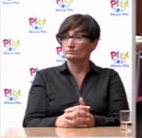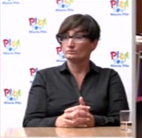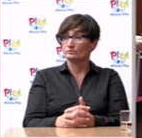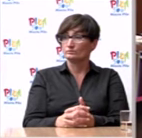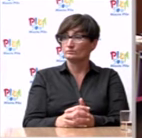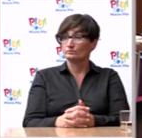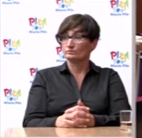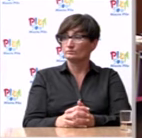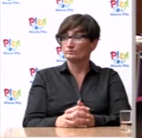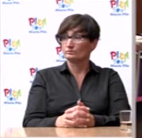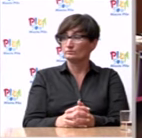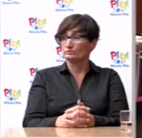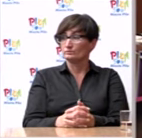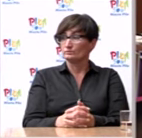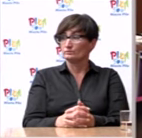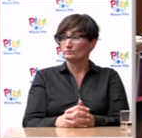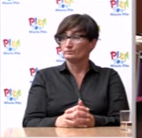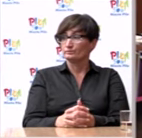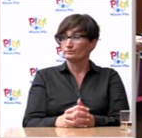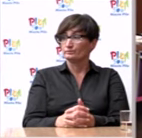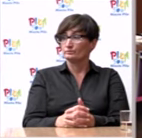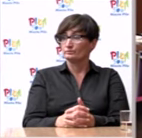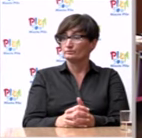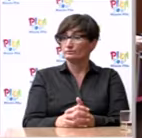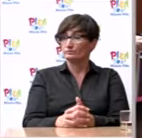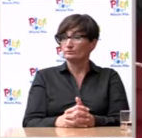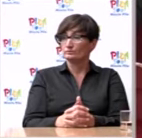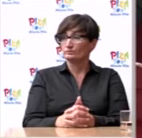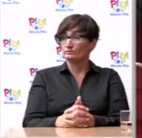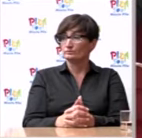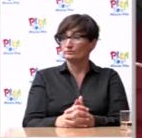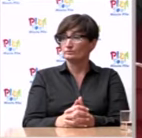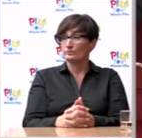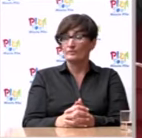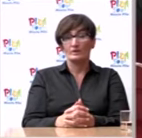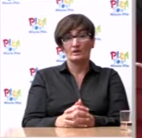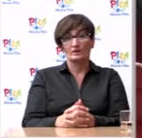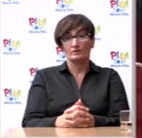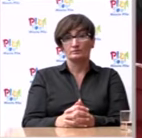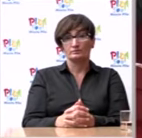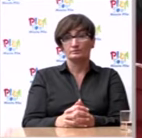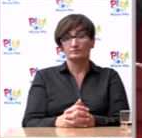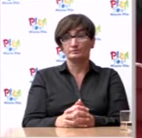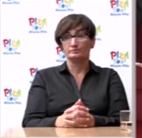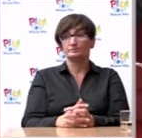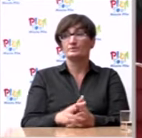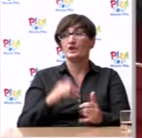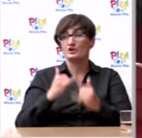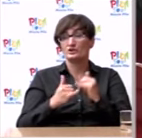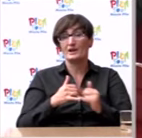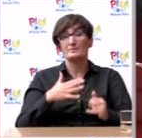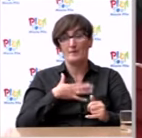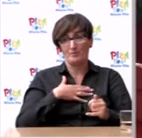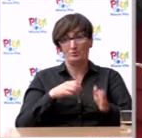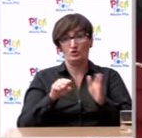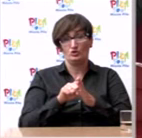Panie Przewodniczący, Szanowni Państwo, jeżeli mamy w stosunku do siebie pełne zaufanie, to